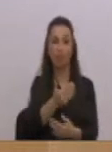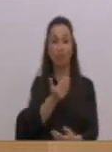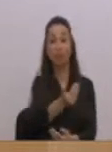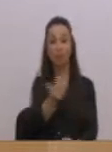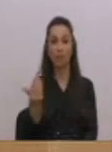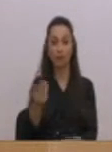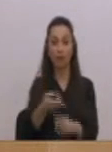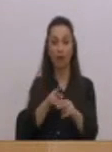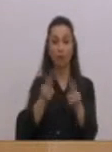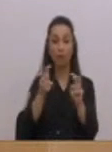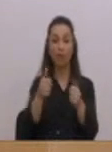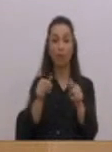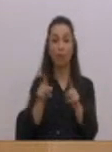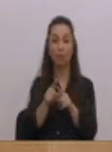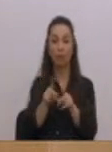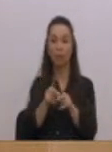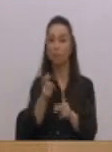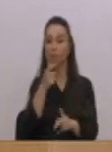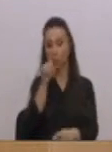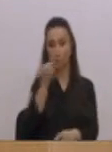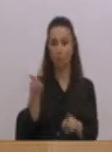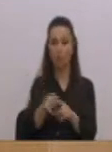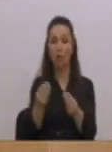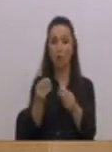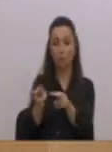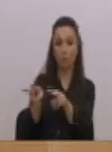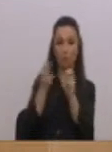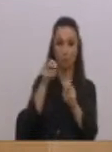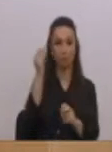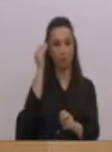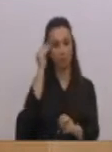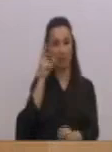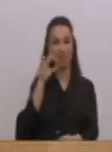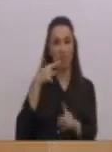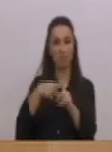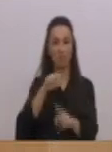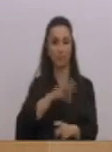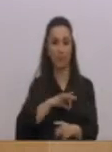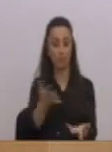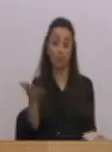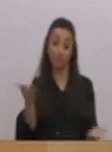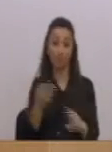თქვენ ამ კონტენტს როგორმე აგარიდოთ და თქვენგან როგორმე ფული ამოიღონ კავია პლუსის სასარგებლოდ. მადლობა.